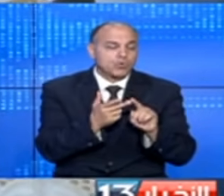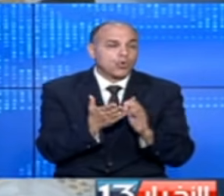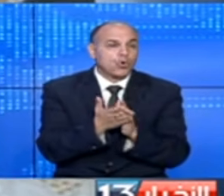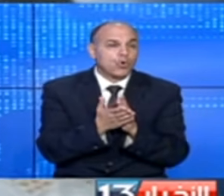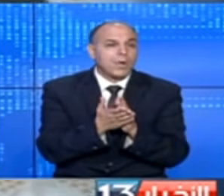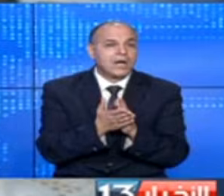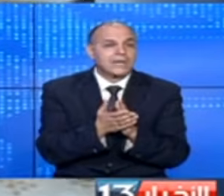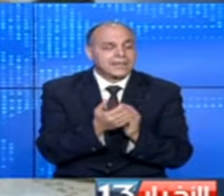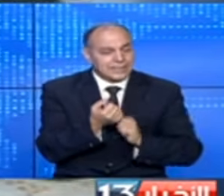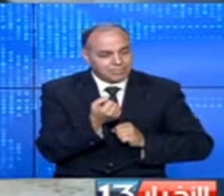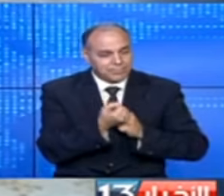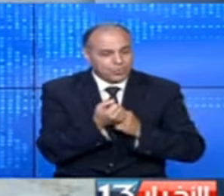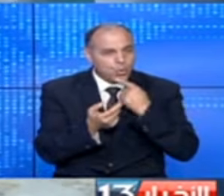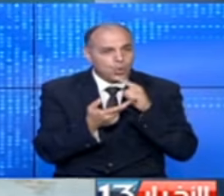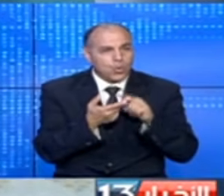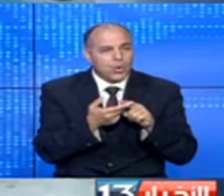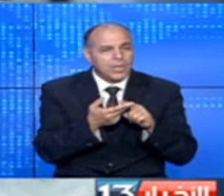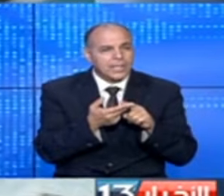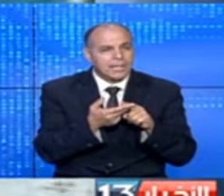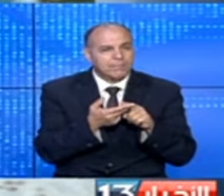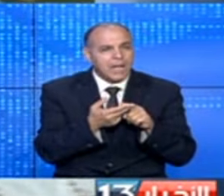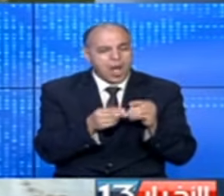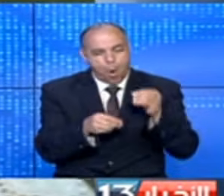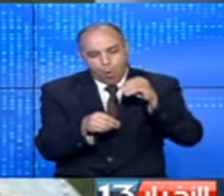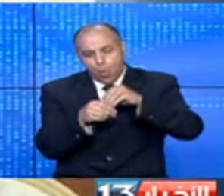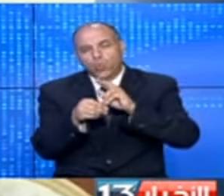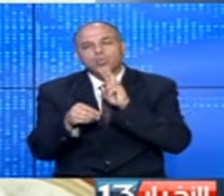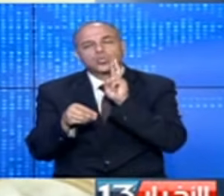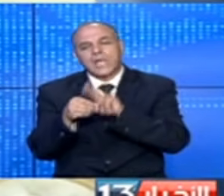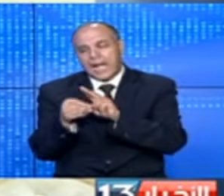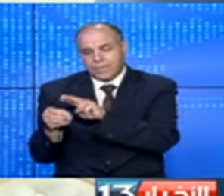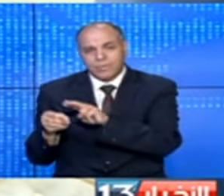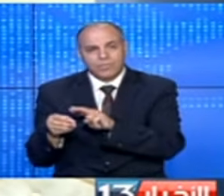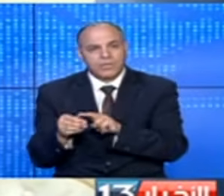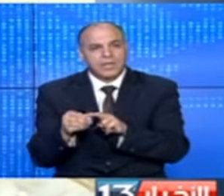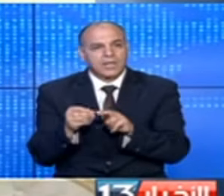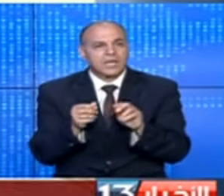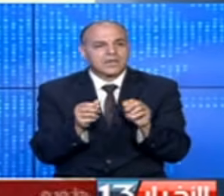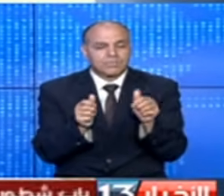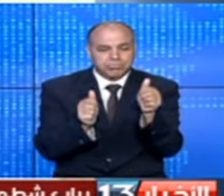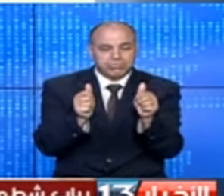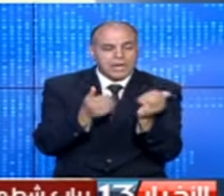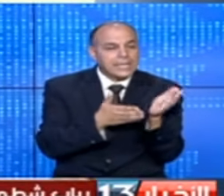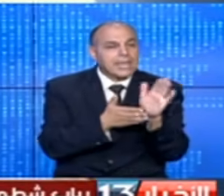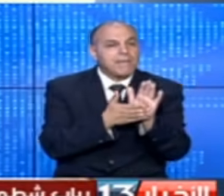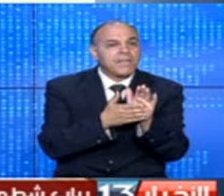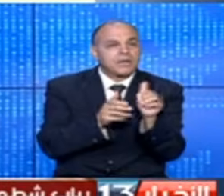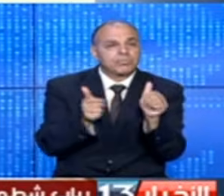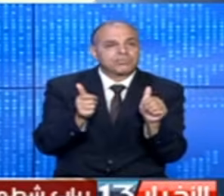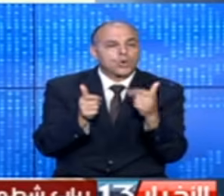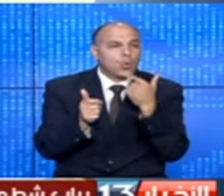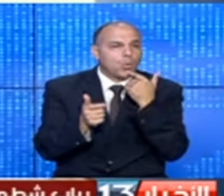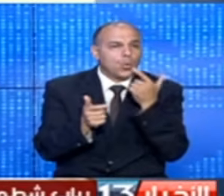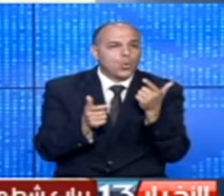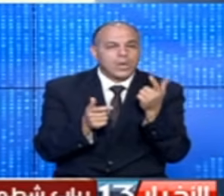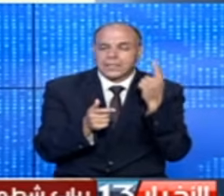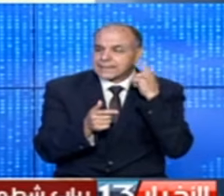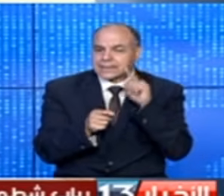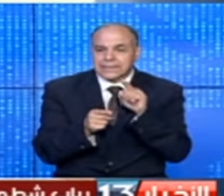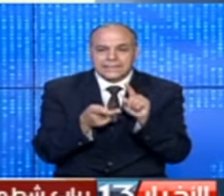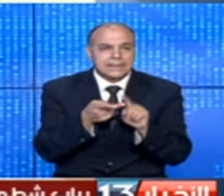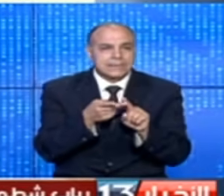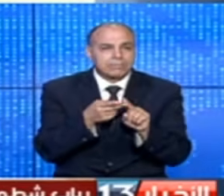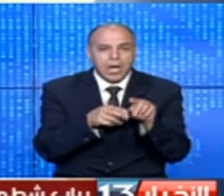وهو سلة المهملات الذكية. جهاز التباعد الجسدي يتمثل في جهاز يثبت على صدر المستعمل